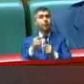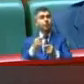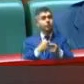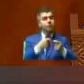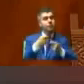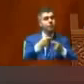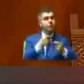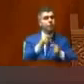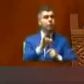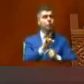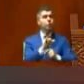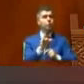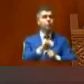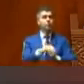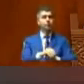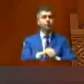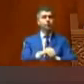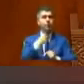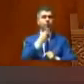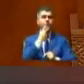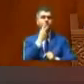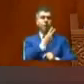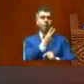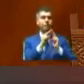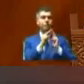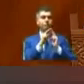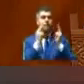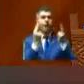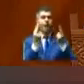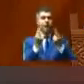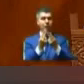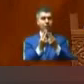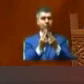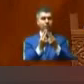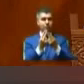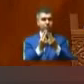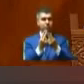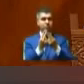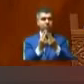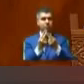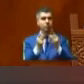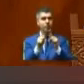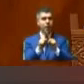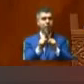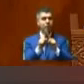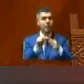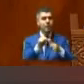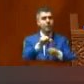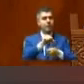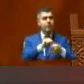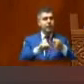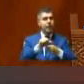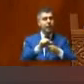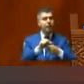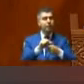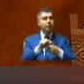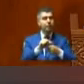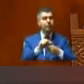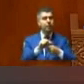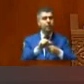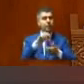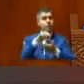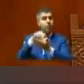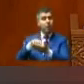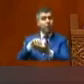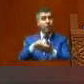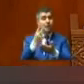والطلب. ولكن ملي كنشوفوا العالم كله شحال ديال البلدان الان عندها نظام صرف ثابت، كاين 62،